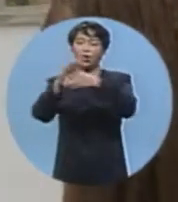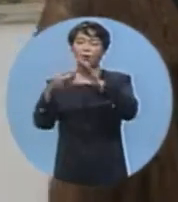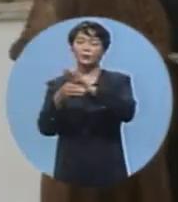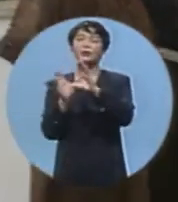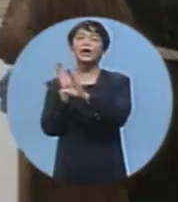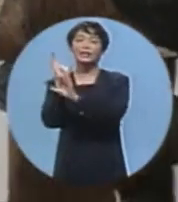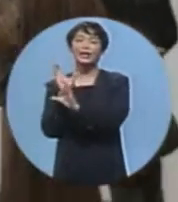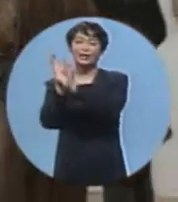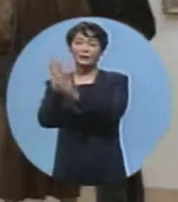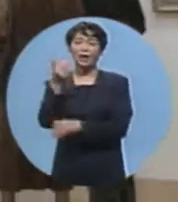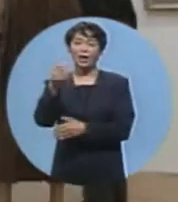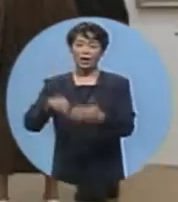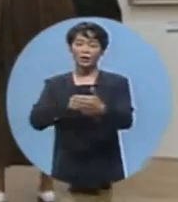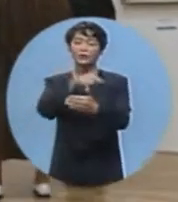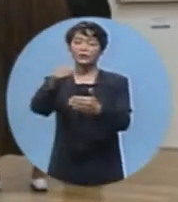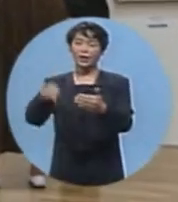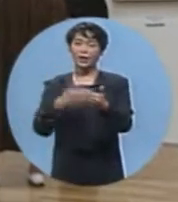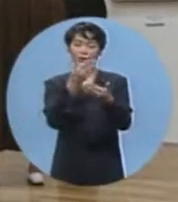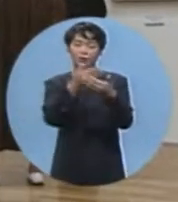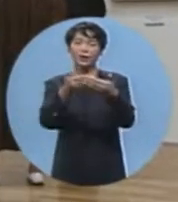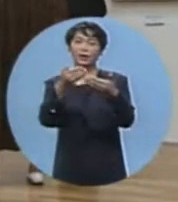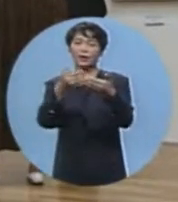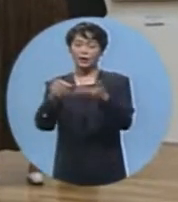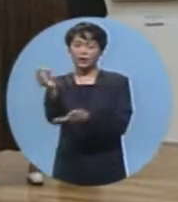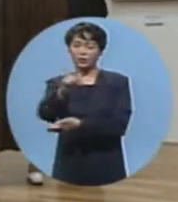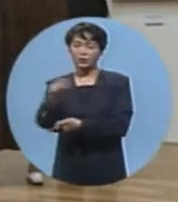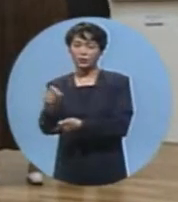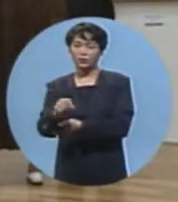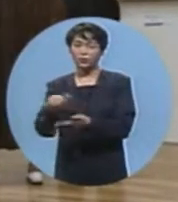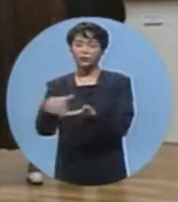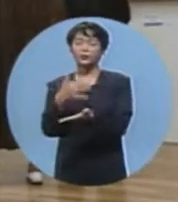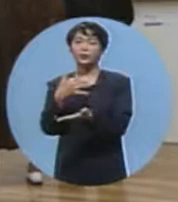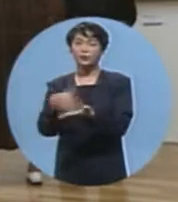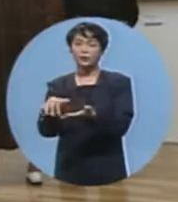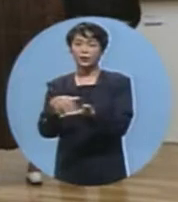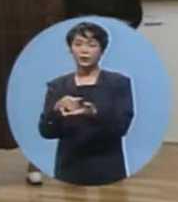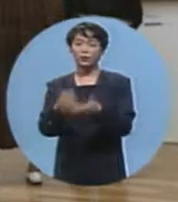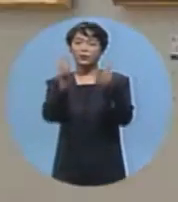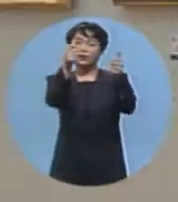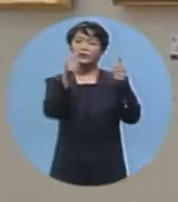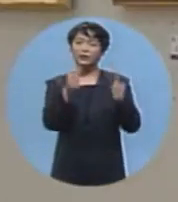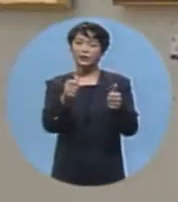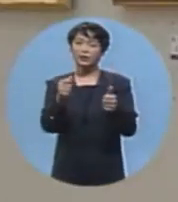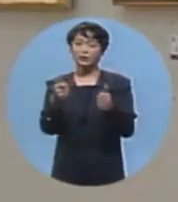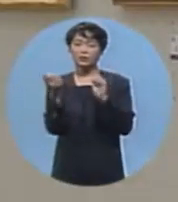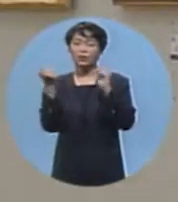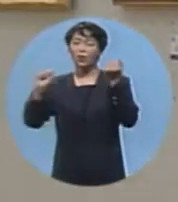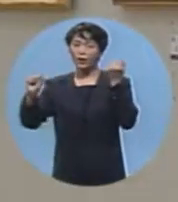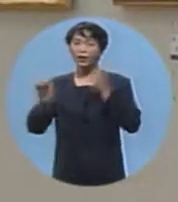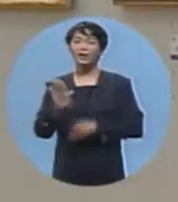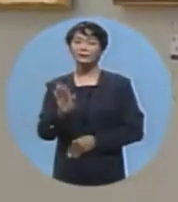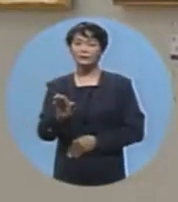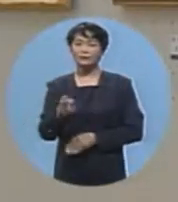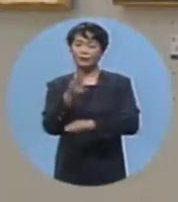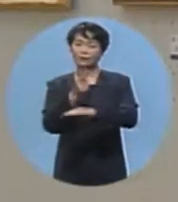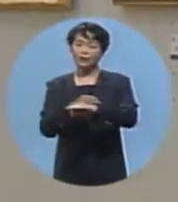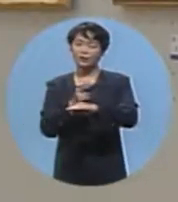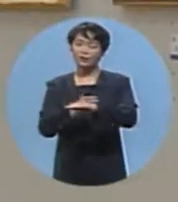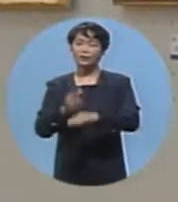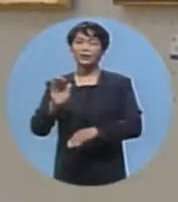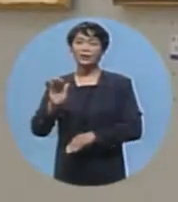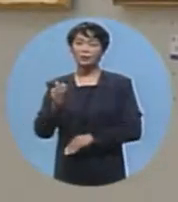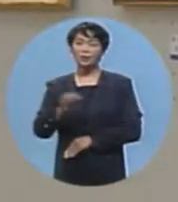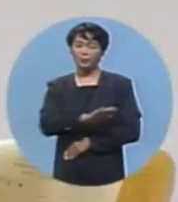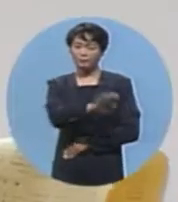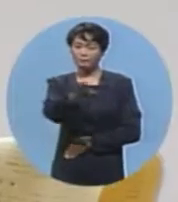道、舞踊などの作品展、公演などが行われてるんですね。アマチュアとはいえどの作品もなかなか